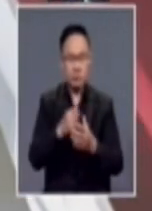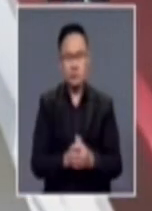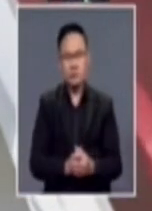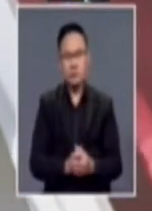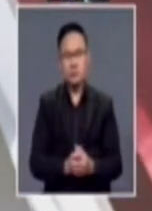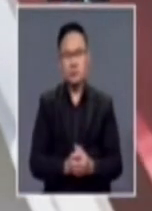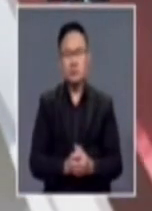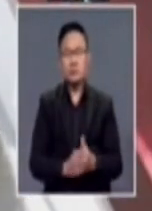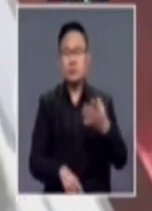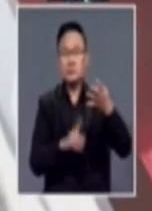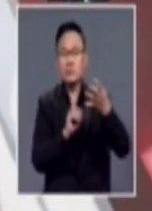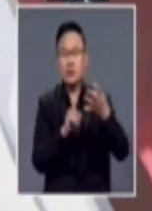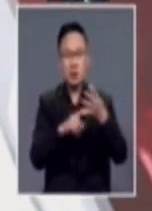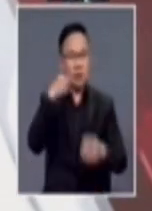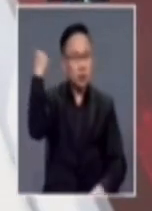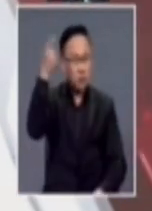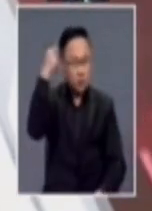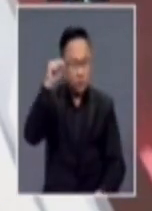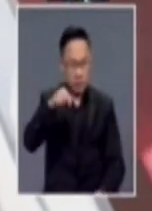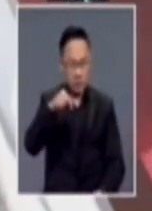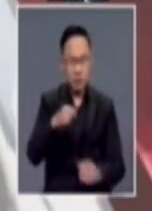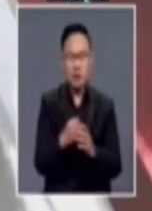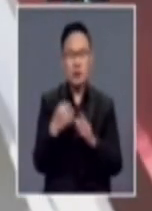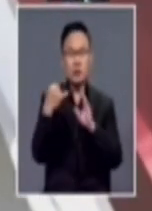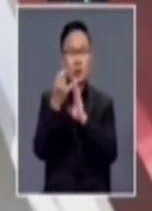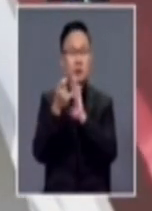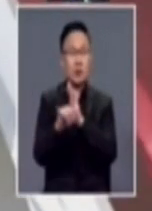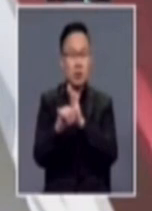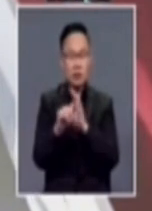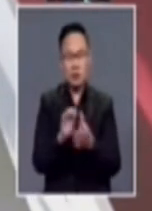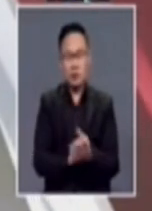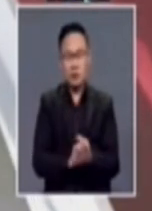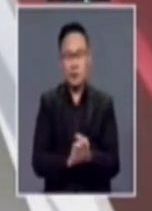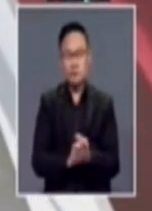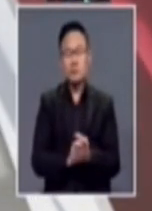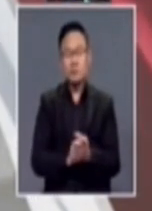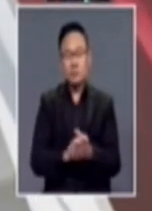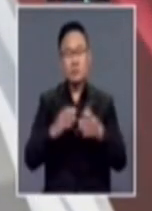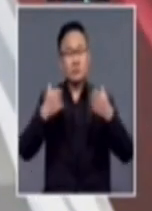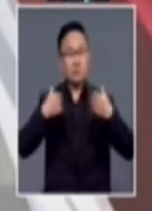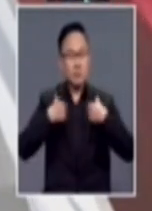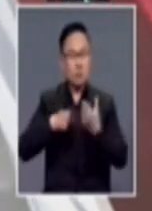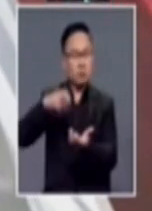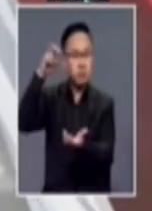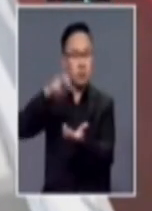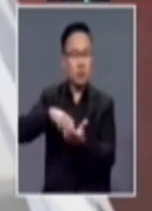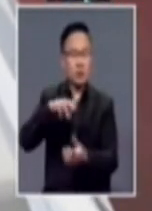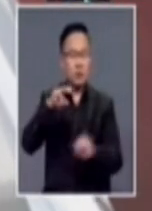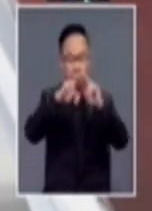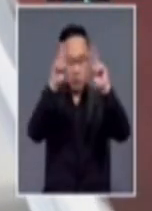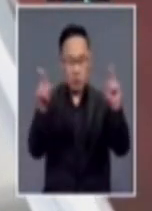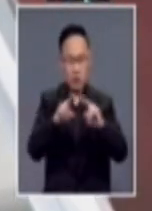สำหรับเรื่องของการท่องเที่ยวเนี่ยก็อย่างที่เรียนให้ทราบแล้วนะครับว่าอยุธยาได้รับการขึ้นทะเบียนจากยูเนส